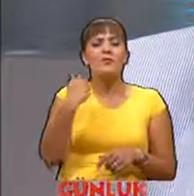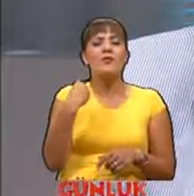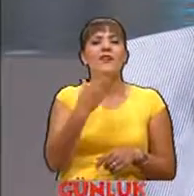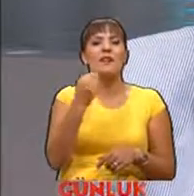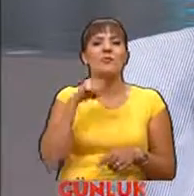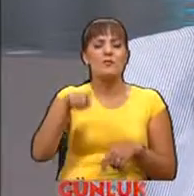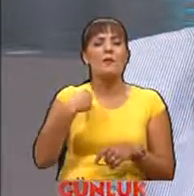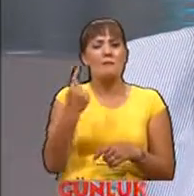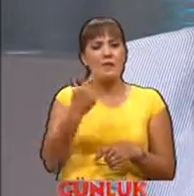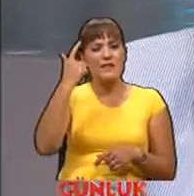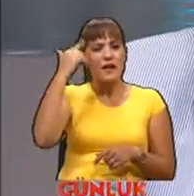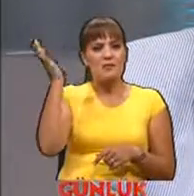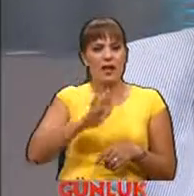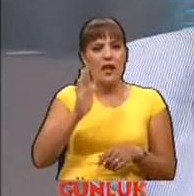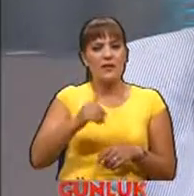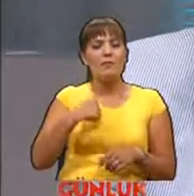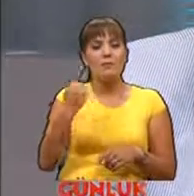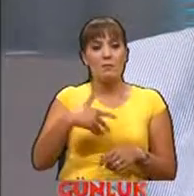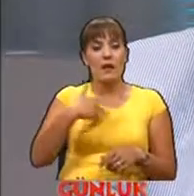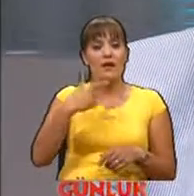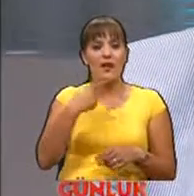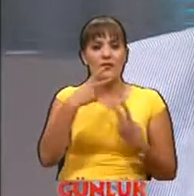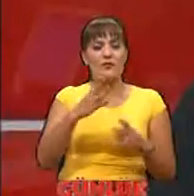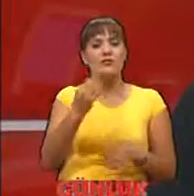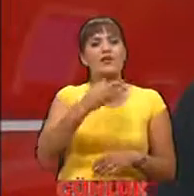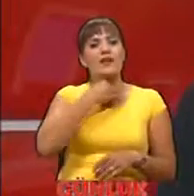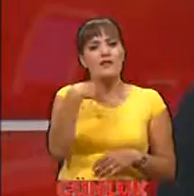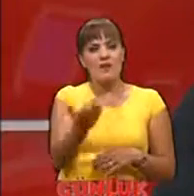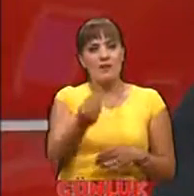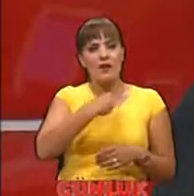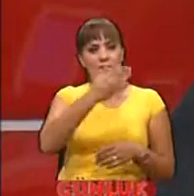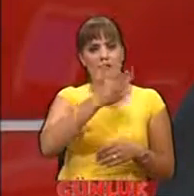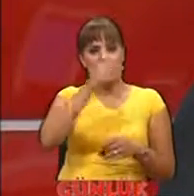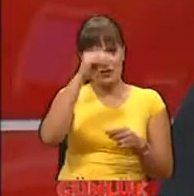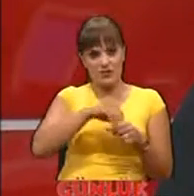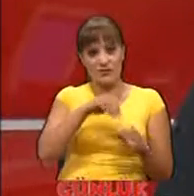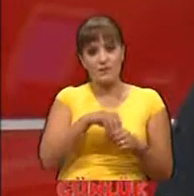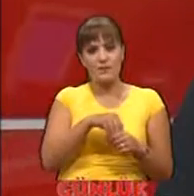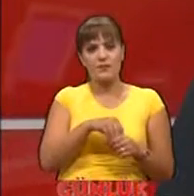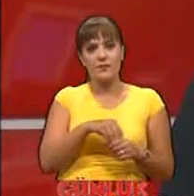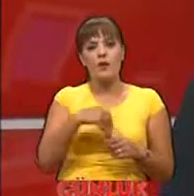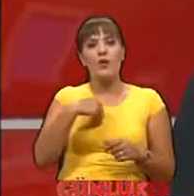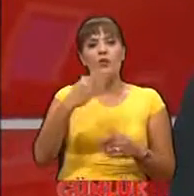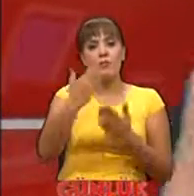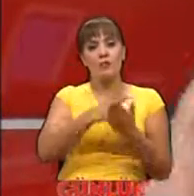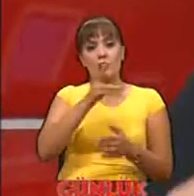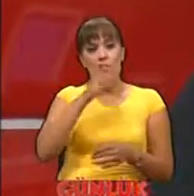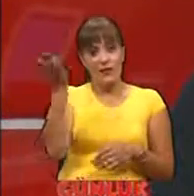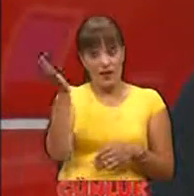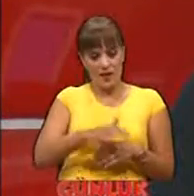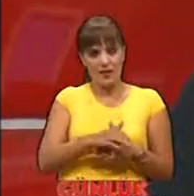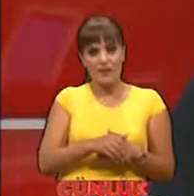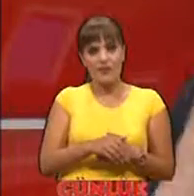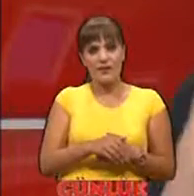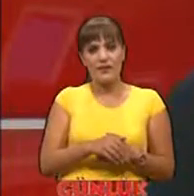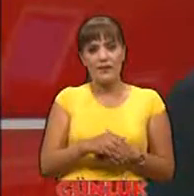zaman. Demek evet. ki biraz aklım var geliyor. Merak var. Ediyorum var. Açıkçası. Var, evet. Peki çok teşekkür ediyorum rica hocam verdiğiniz rica bilgiler ederim. İçin. Efendim programımızın sonuna